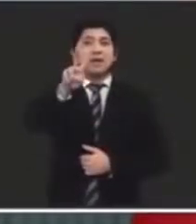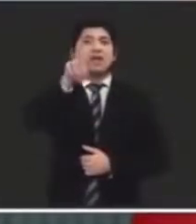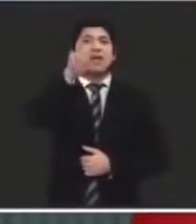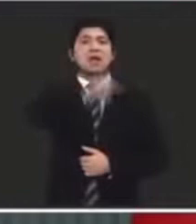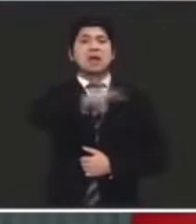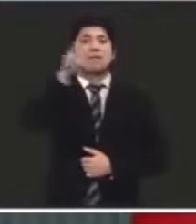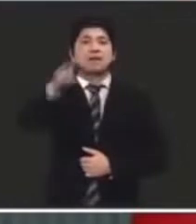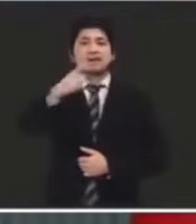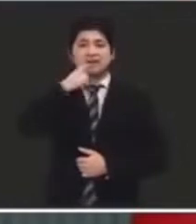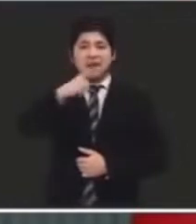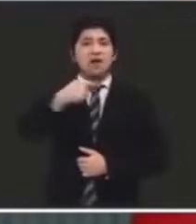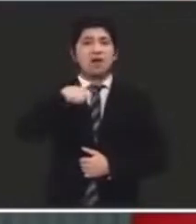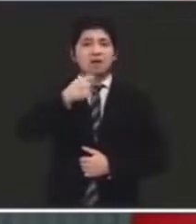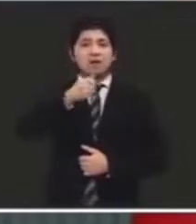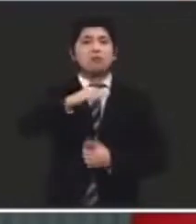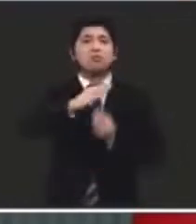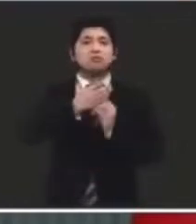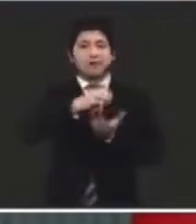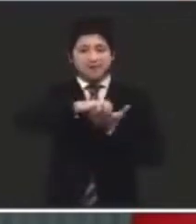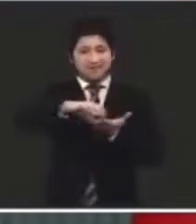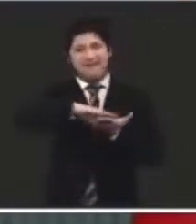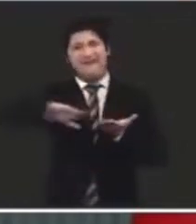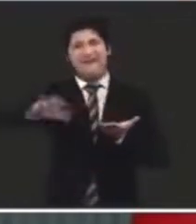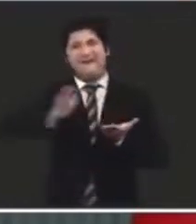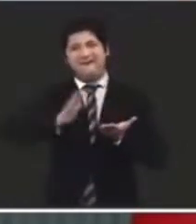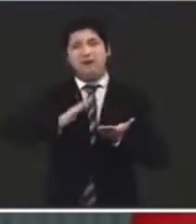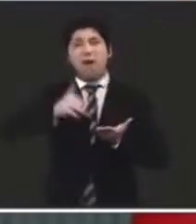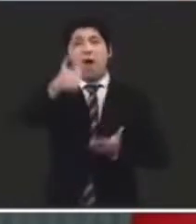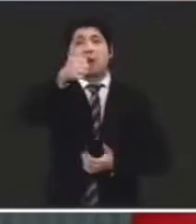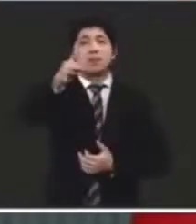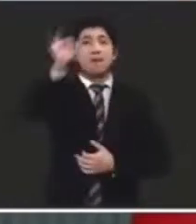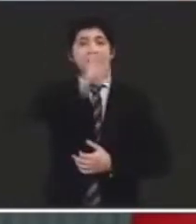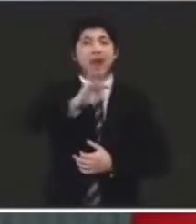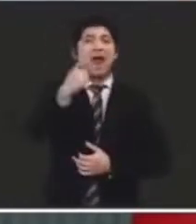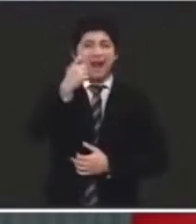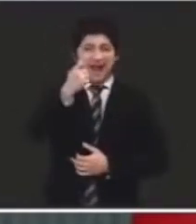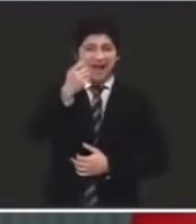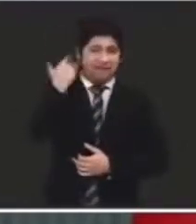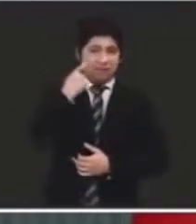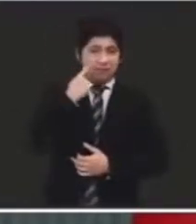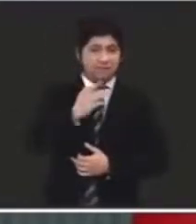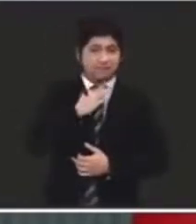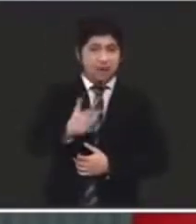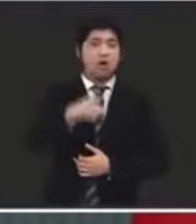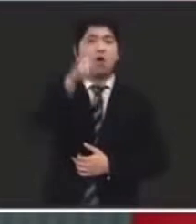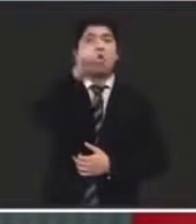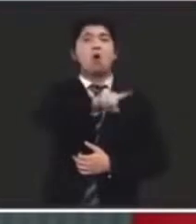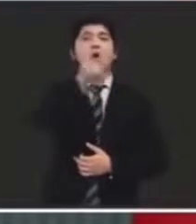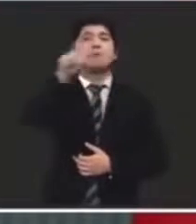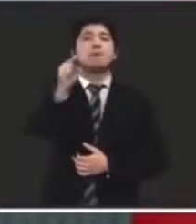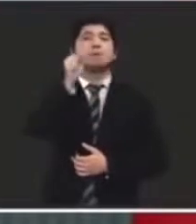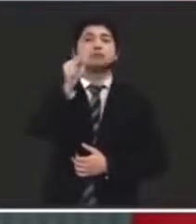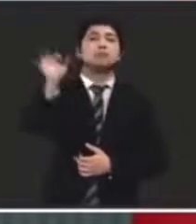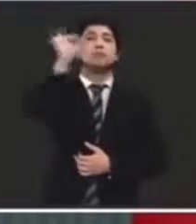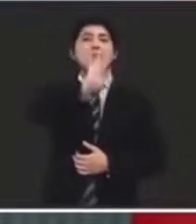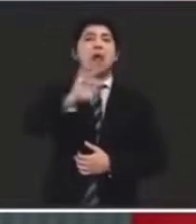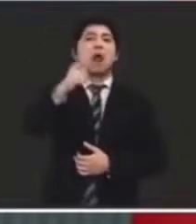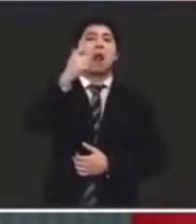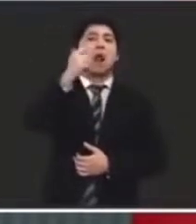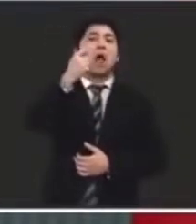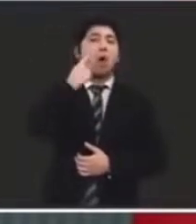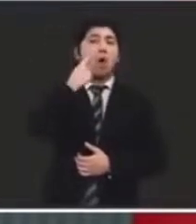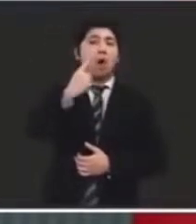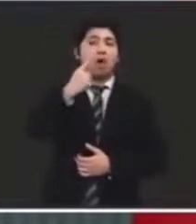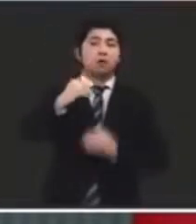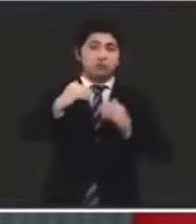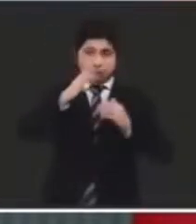2022'de ayırdığımız bütçeyi 6 milyar liradan 11,5 milyar liraya